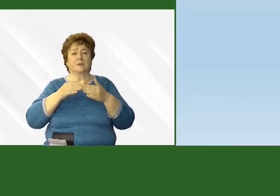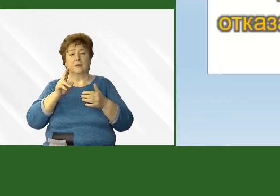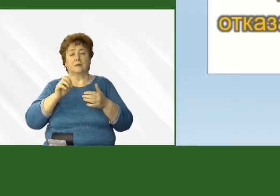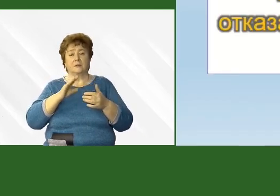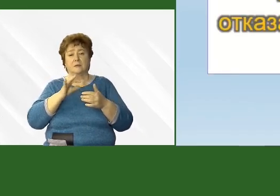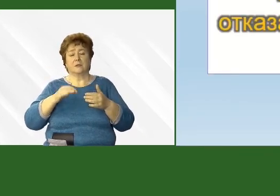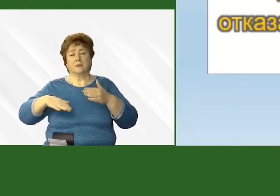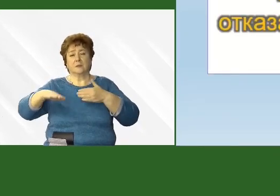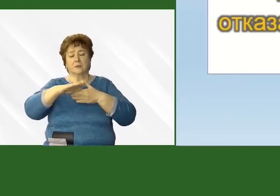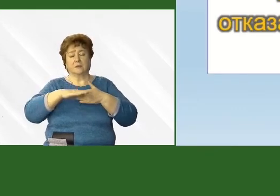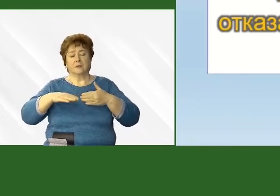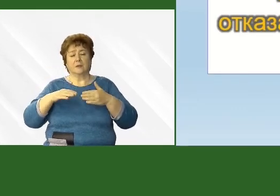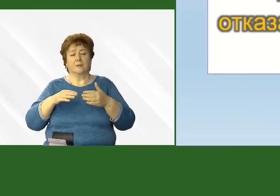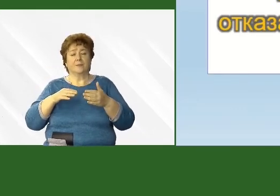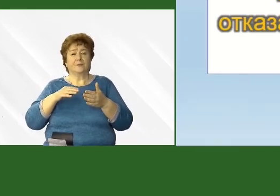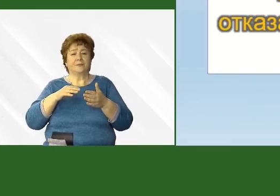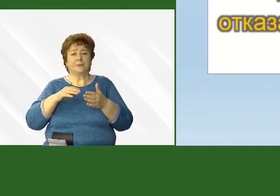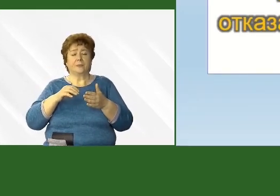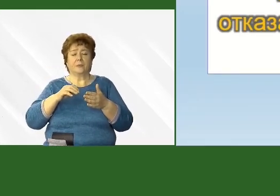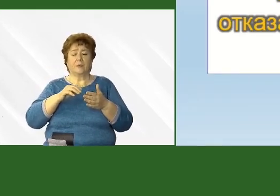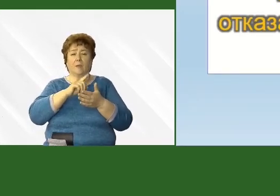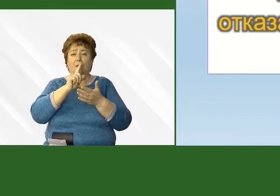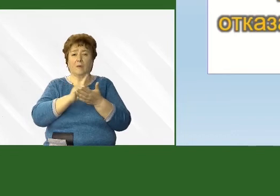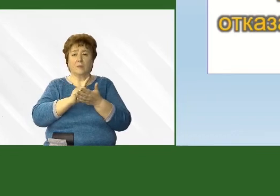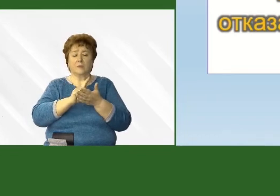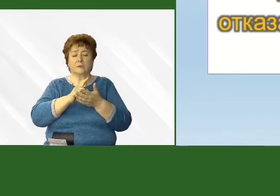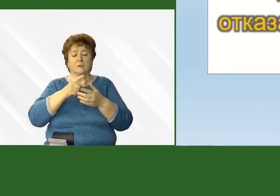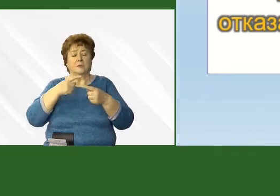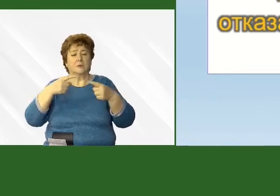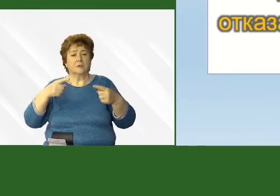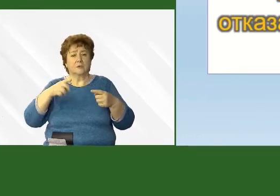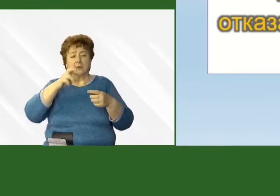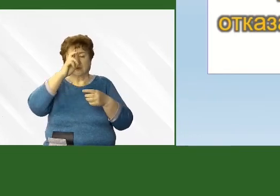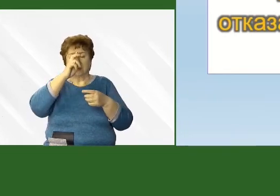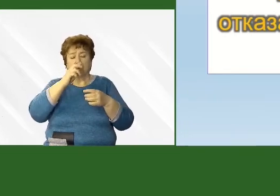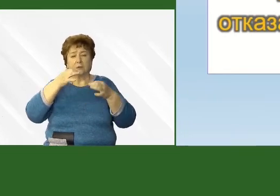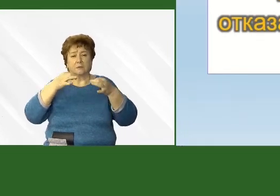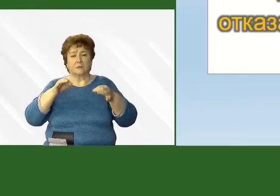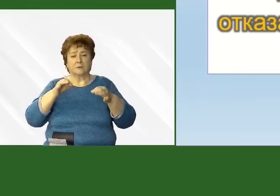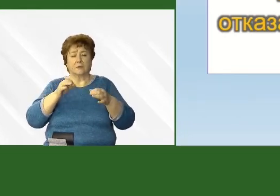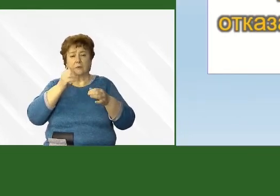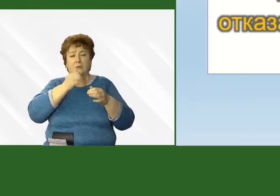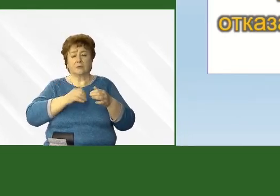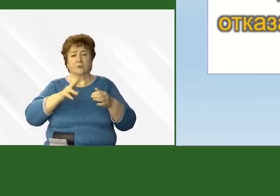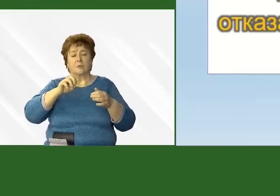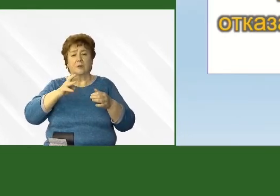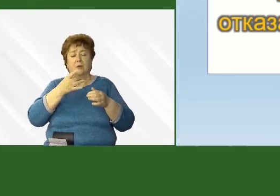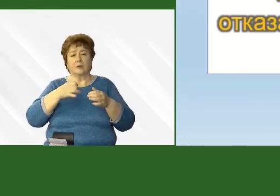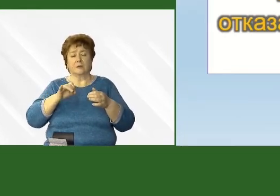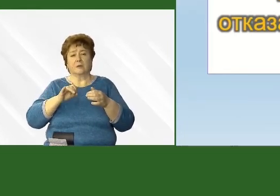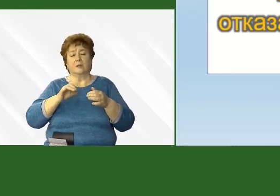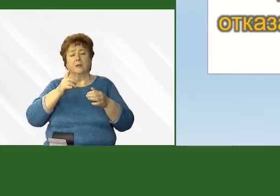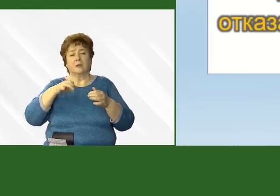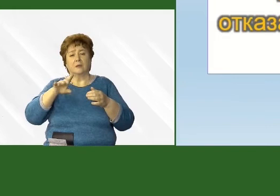Антарктике. Территориальные претензии в Антарктике – претензии различных государств на суверенитет в южном полярном регионе